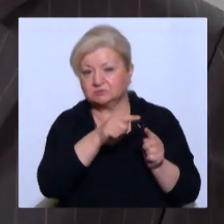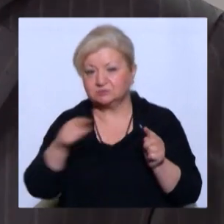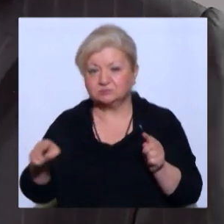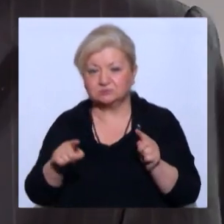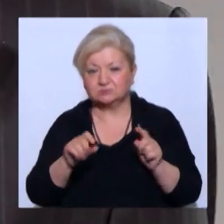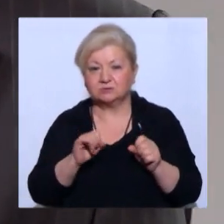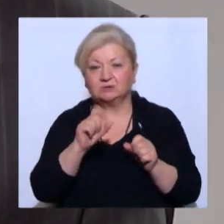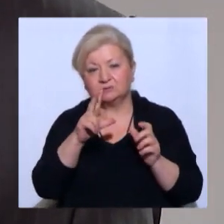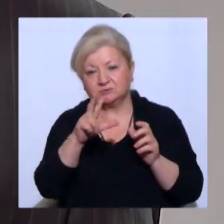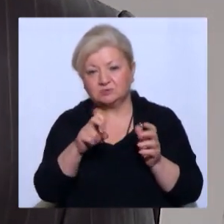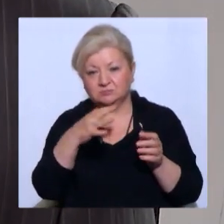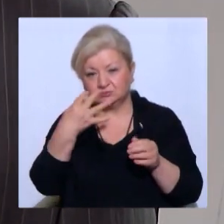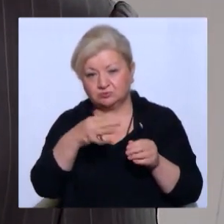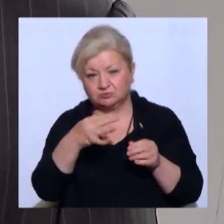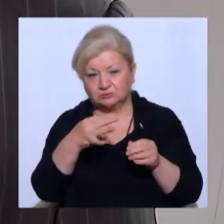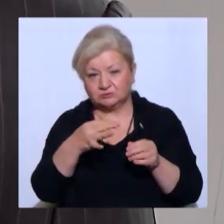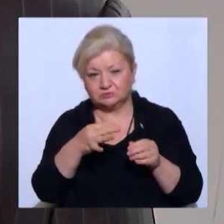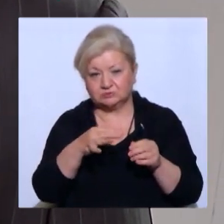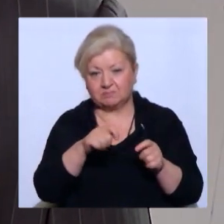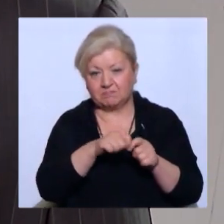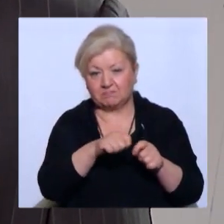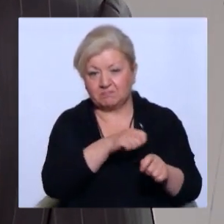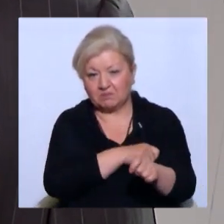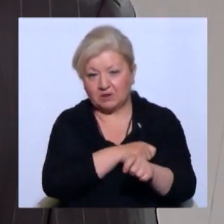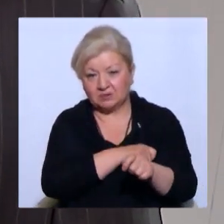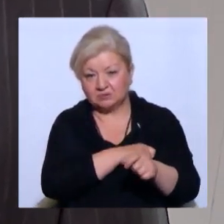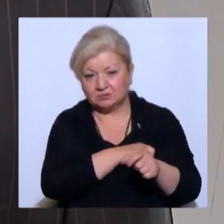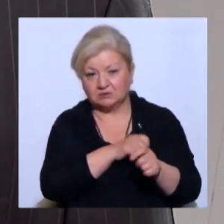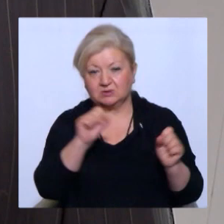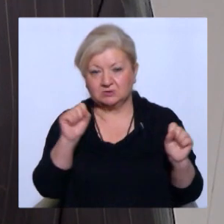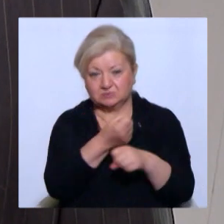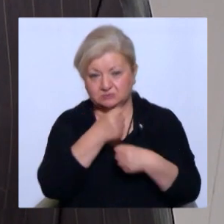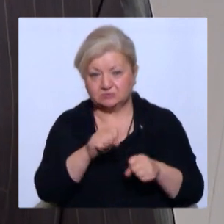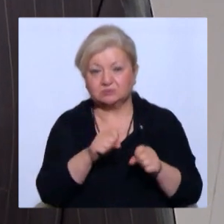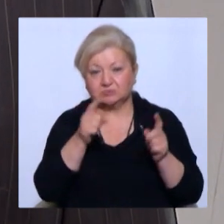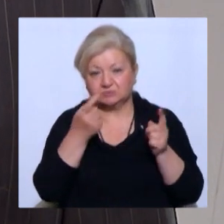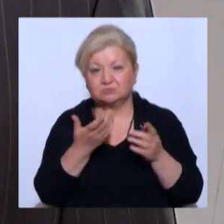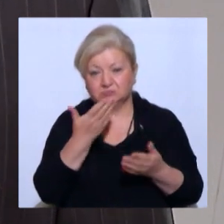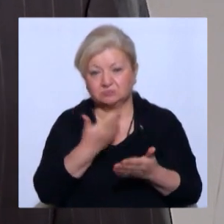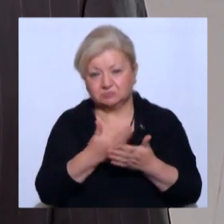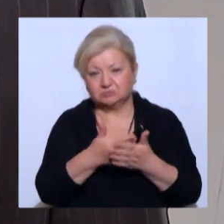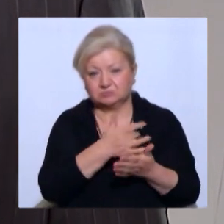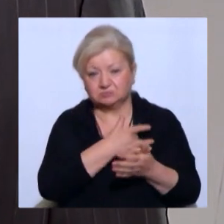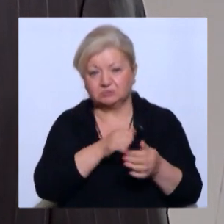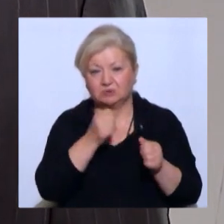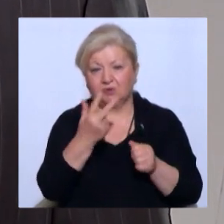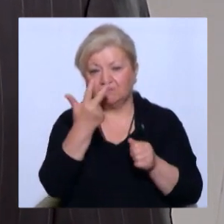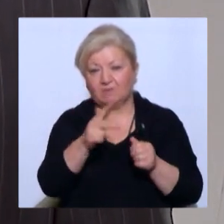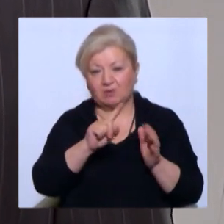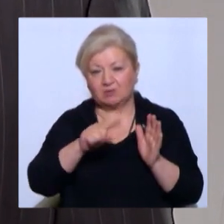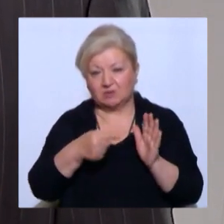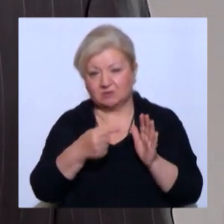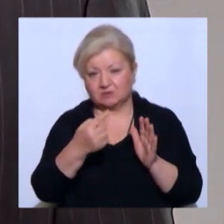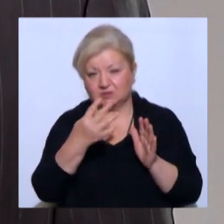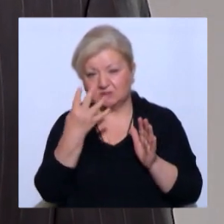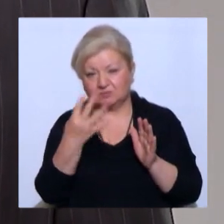სიჩქარეს, გამოგივა ტალღის სიგრძე სადღაც 8 ნახევარი მილიმეტრი. კვანძები ყოველ ნახევარ ტალღაში, ესე